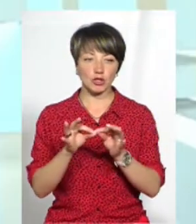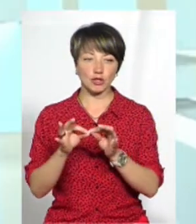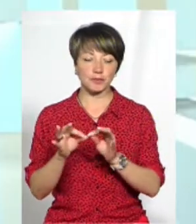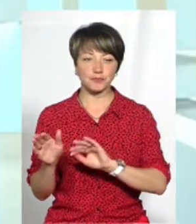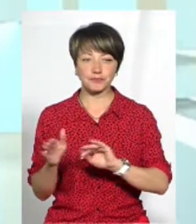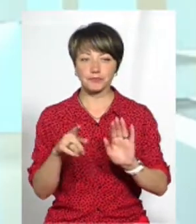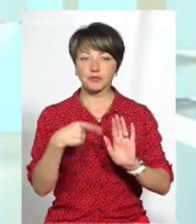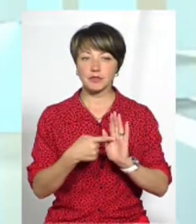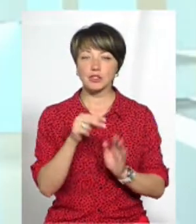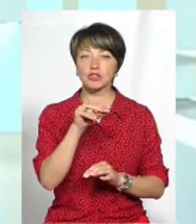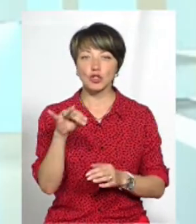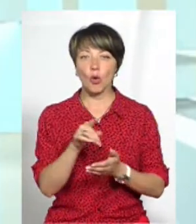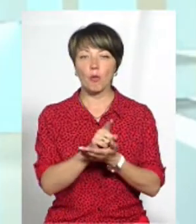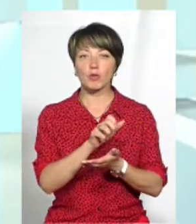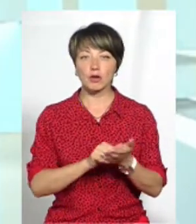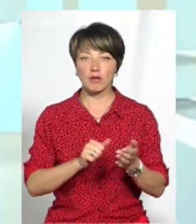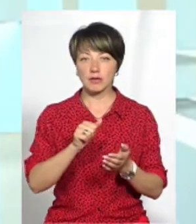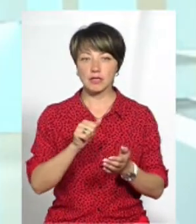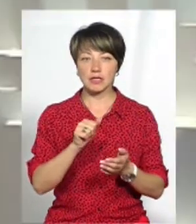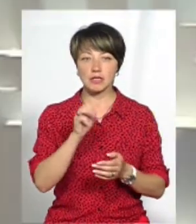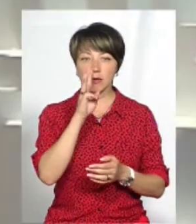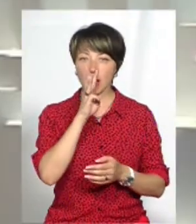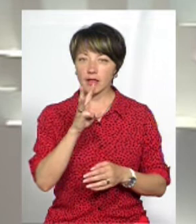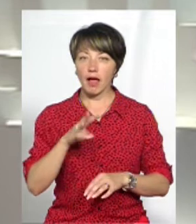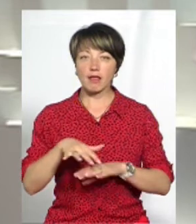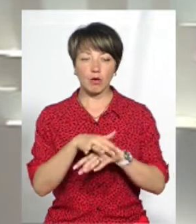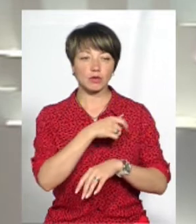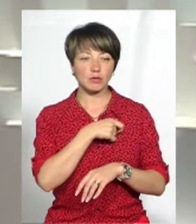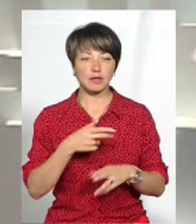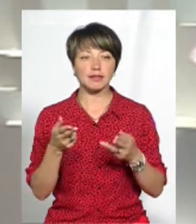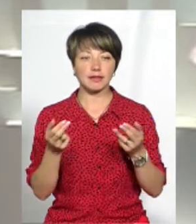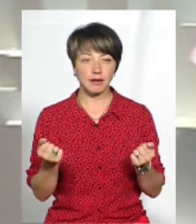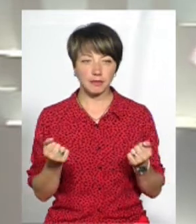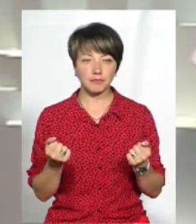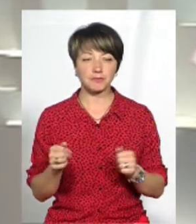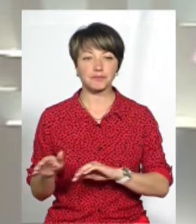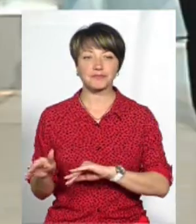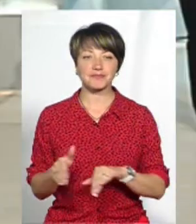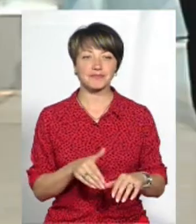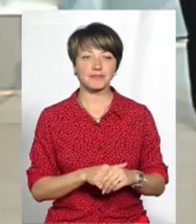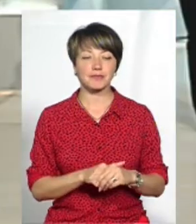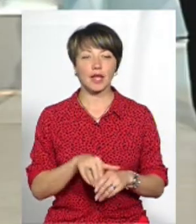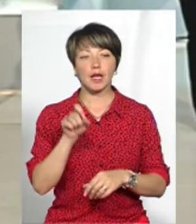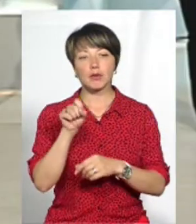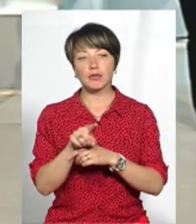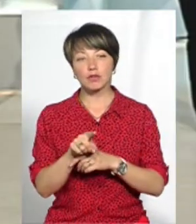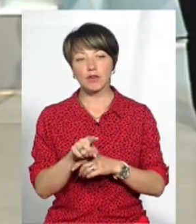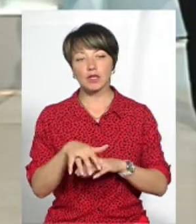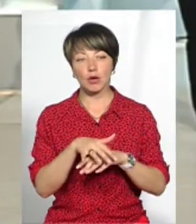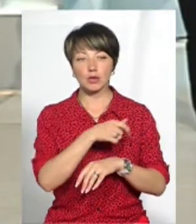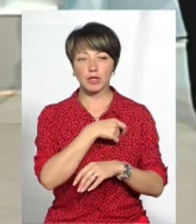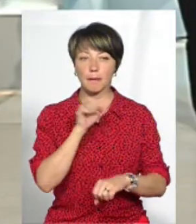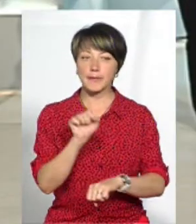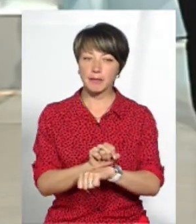Чи оподатковується місячна зарплата народного депутата? Так. Ні. Повноваження народного